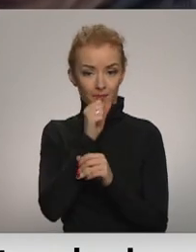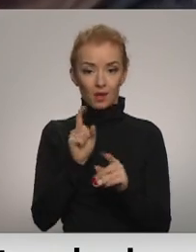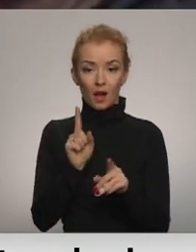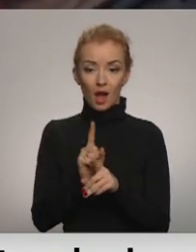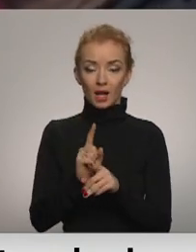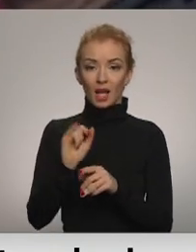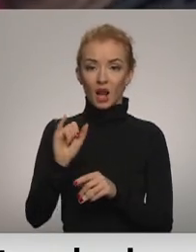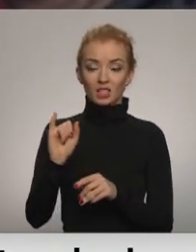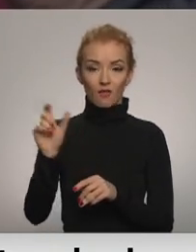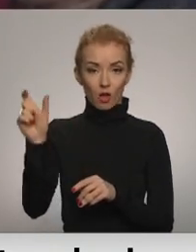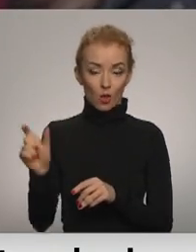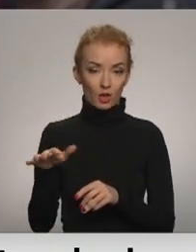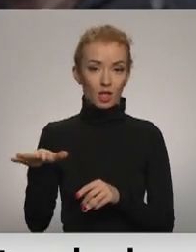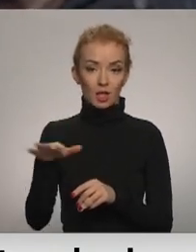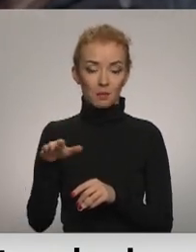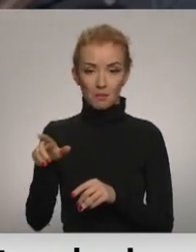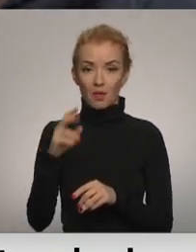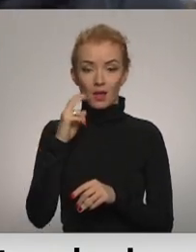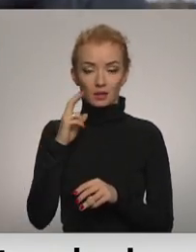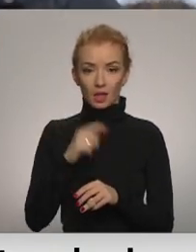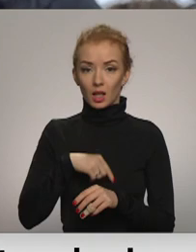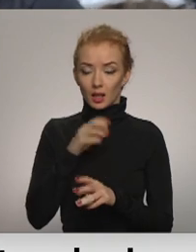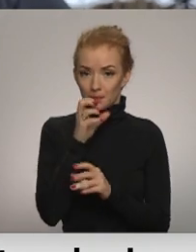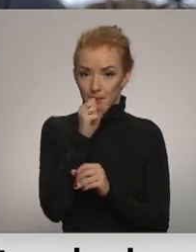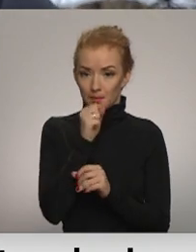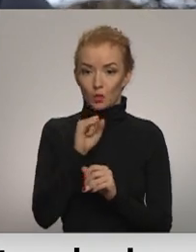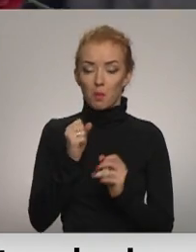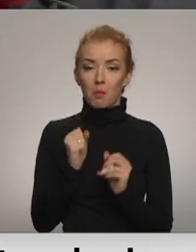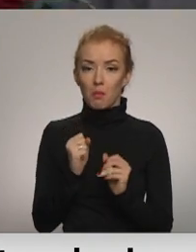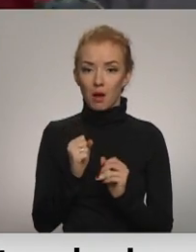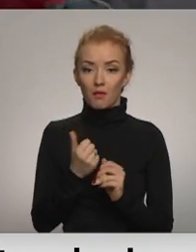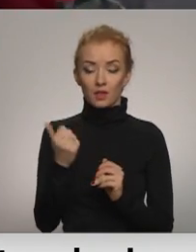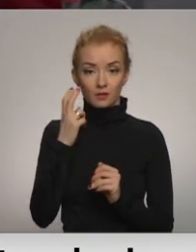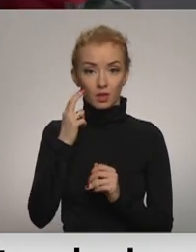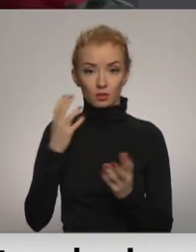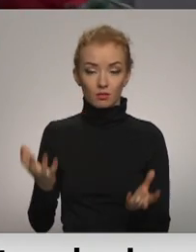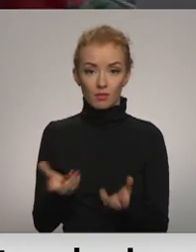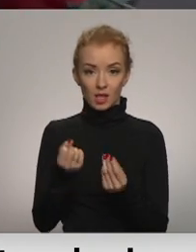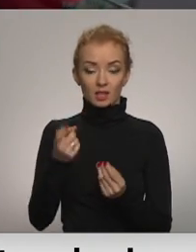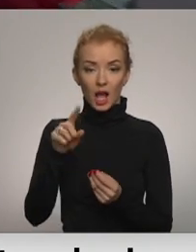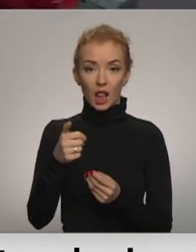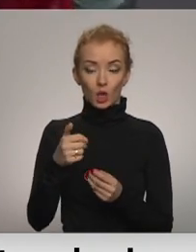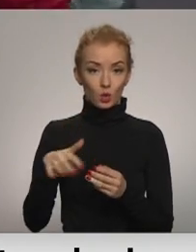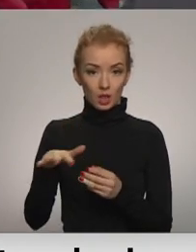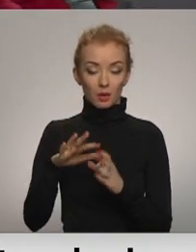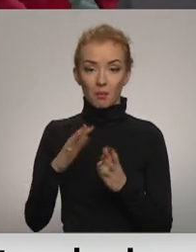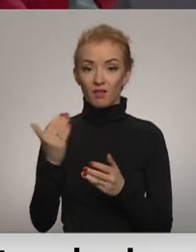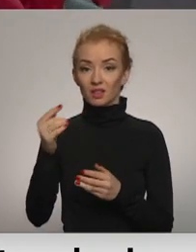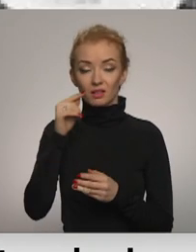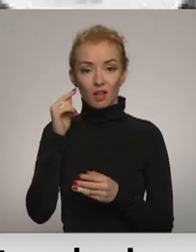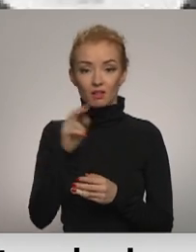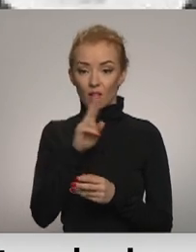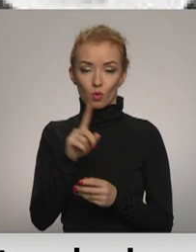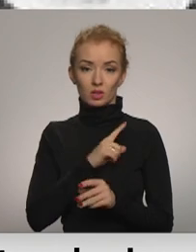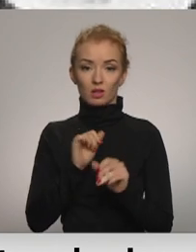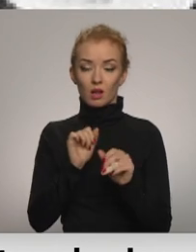Ilenas Ivanovas ģimenē vecāki ilgi klusēja par bailēm, ko tolaik piedzīvojuši. Viņas vecākus izglāba Segliņu ģimene, bet Ilenas tētim neizdevās